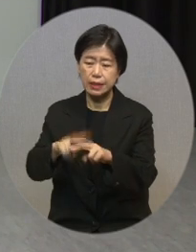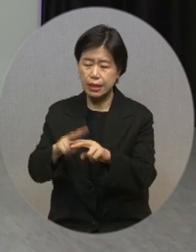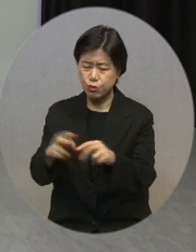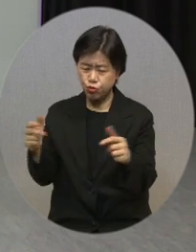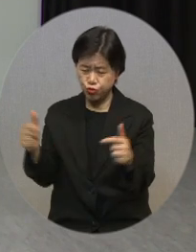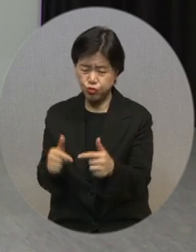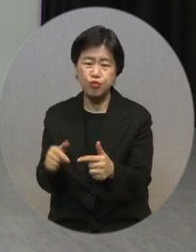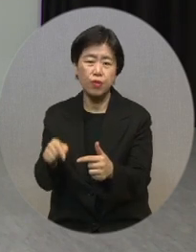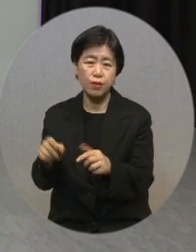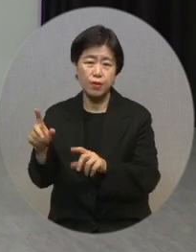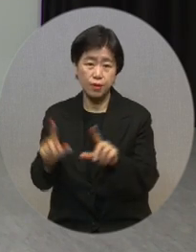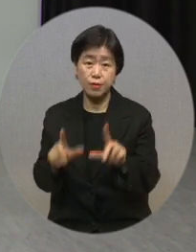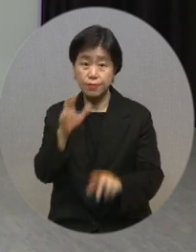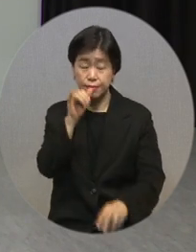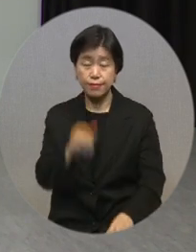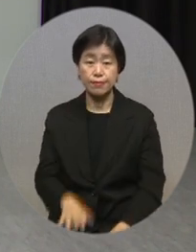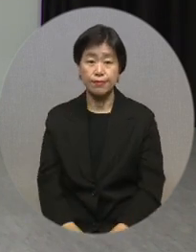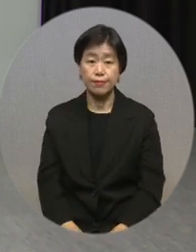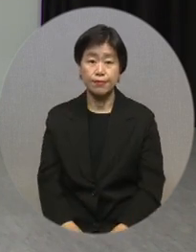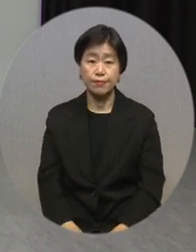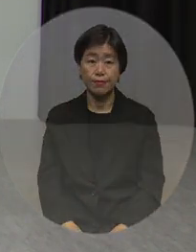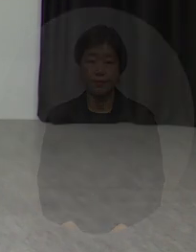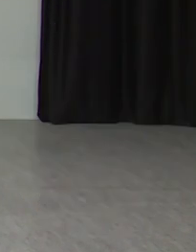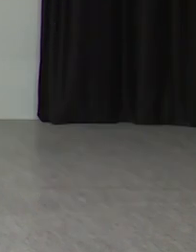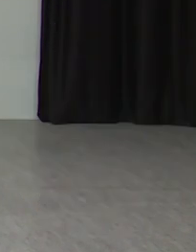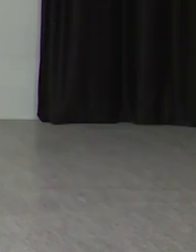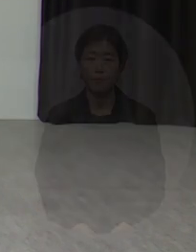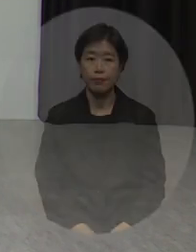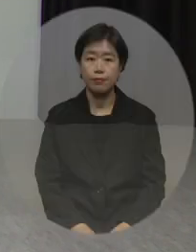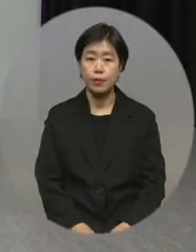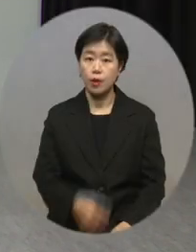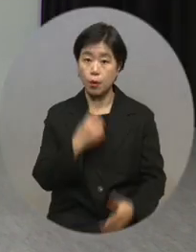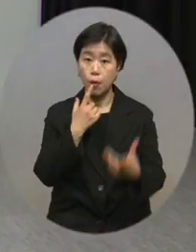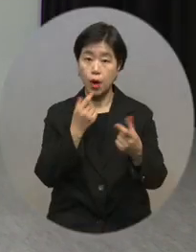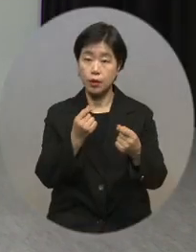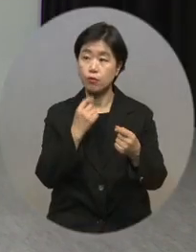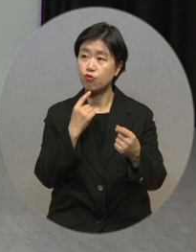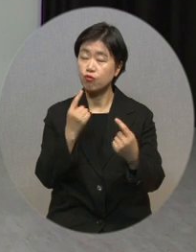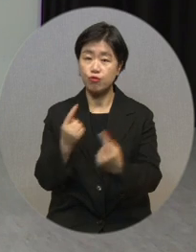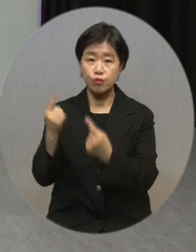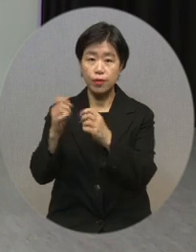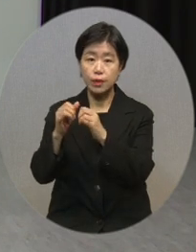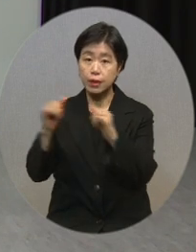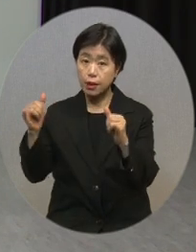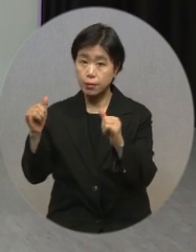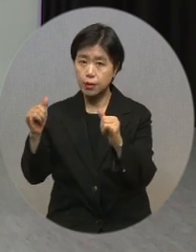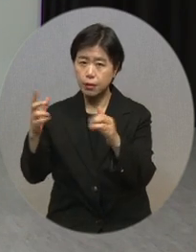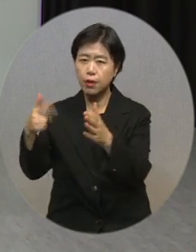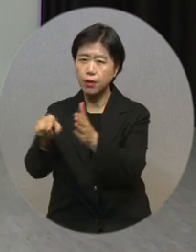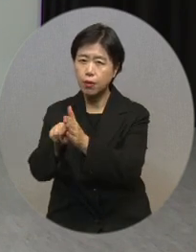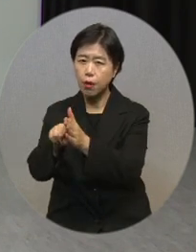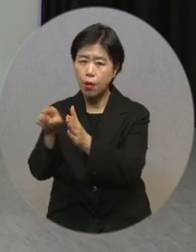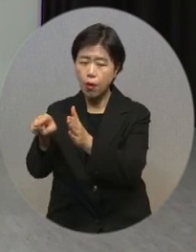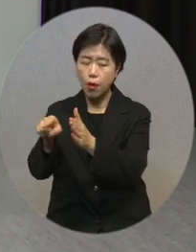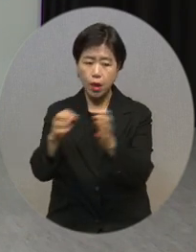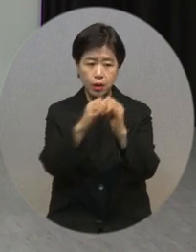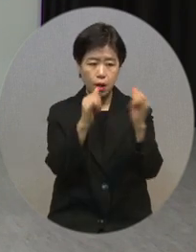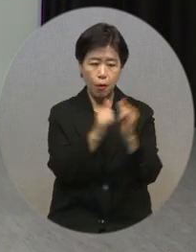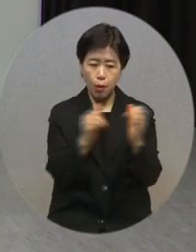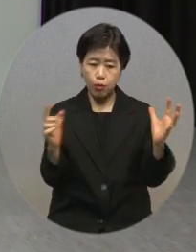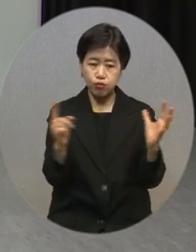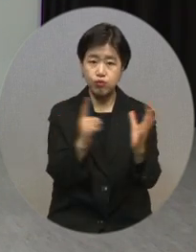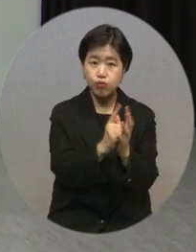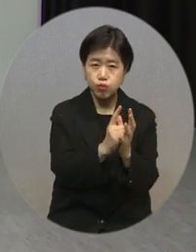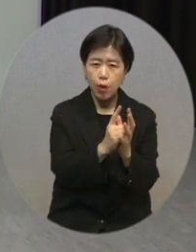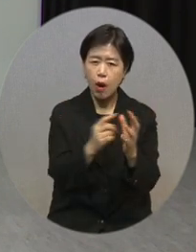그 줄어드는 문제가 발생을 해서 그런 고령층을 위해서 고령층이 어떻게 그 노동시장 참여를 높일 것인가가